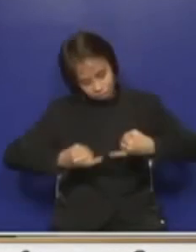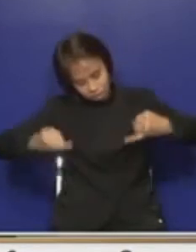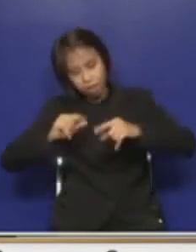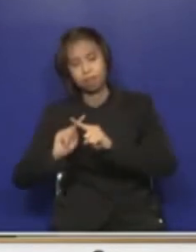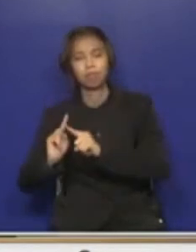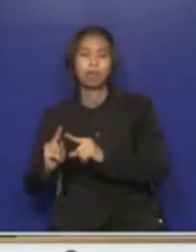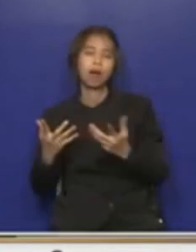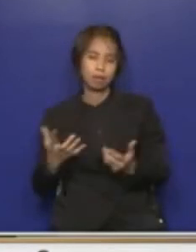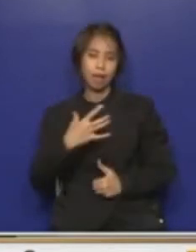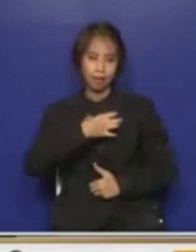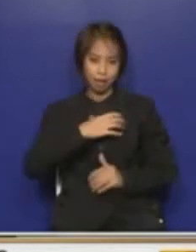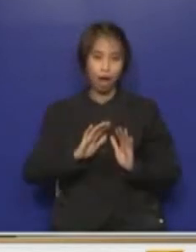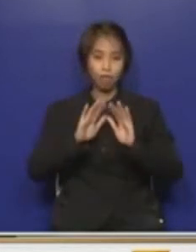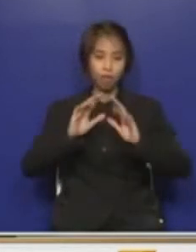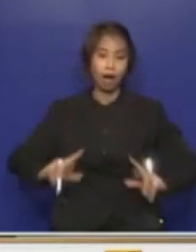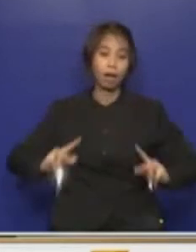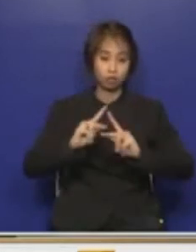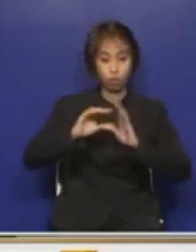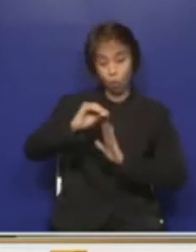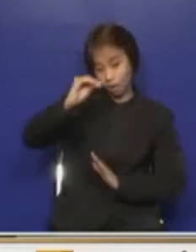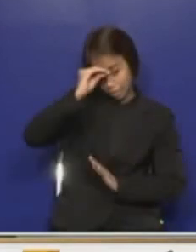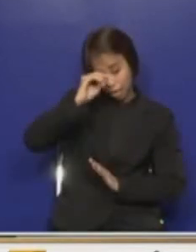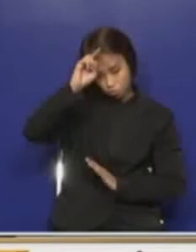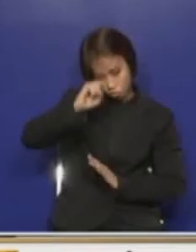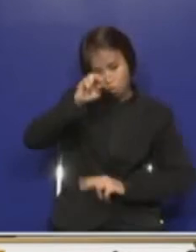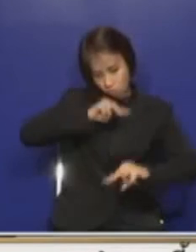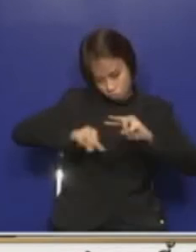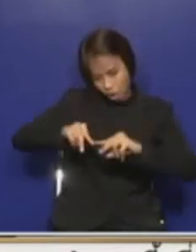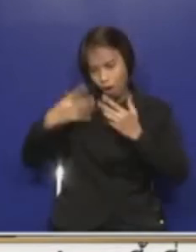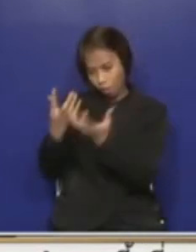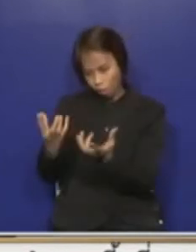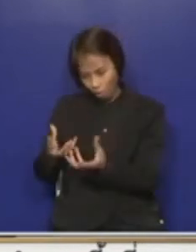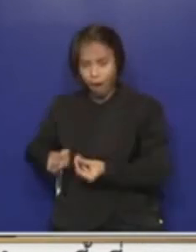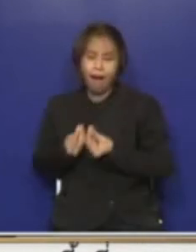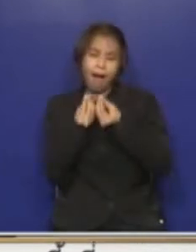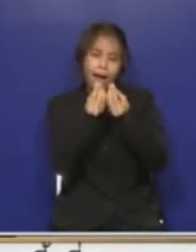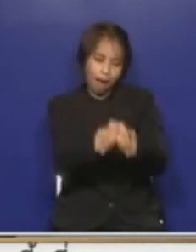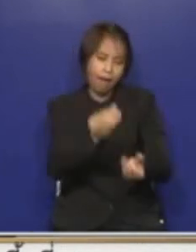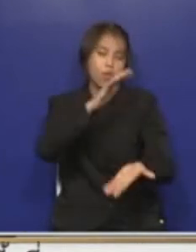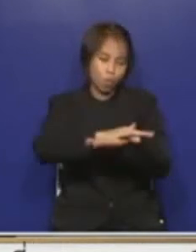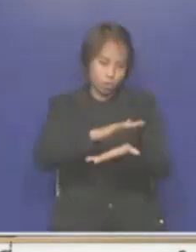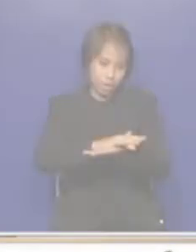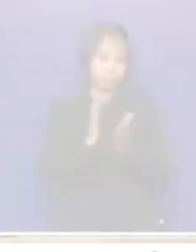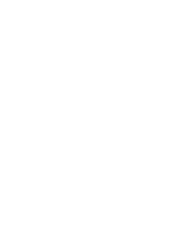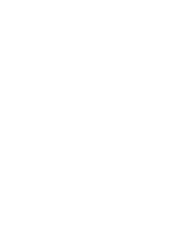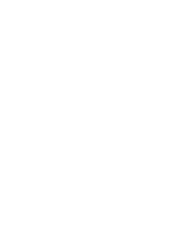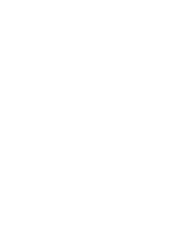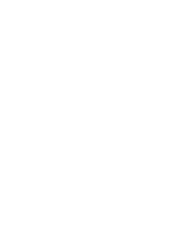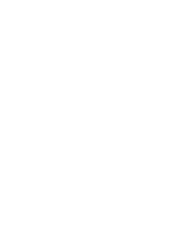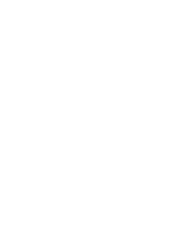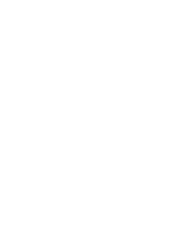ขอฝากให้กระทรวงศึกษาได้มีการสำรวจแล้วก็จัดหาวัสดุอุปกรณ์เหล่านี้ลงไปให้โรงเรียนดังกล่าวต่อไปค่ะขอบคุณค่ะ